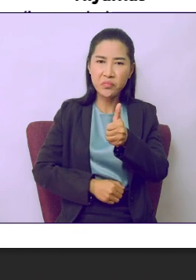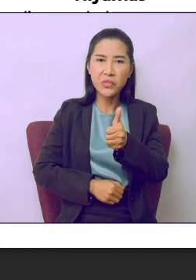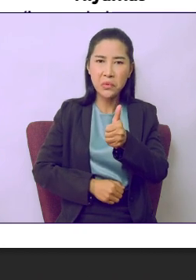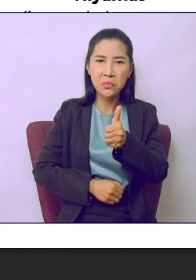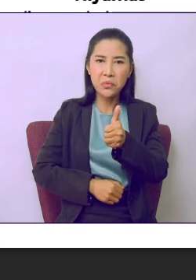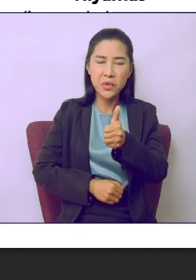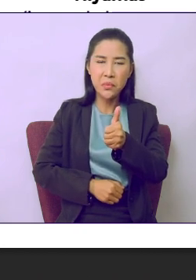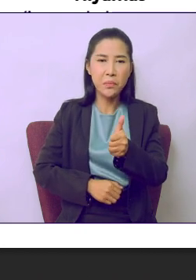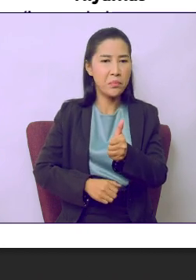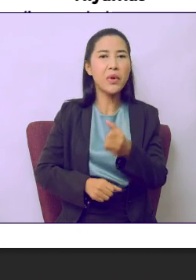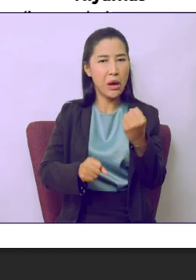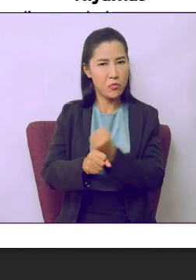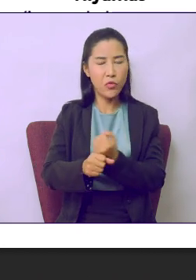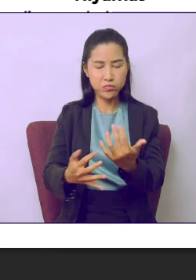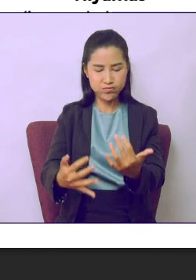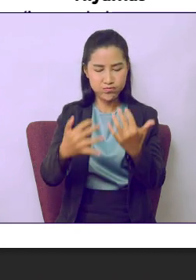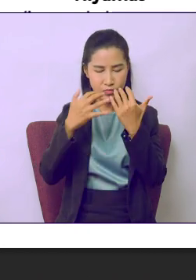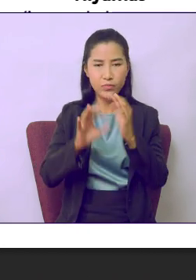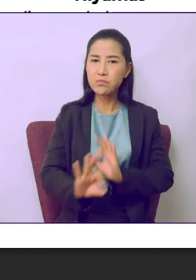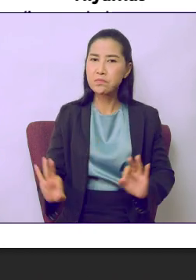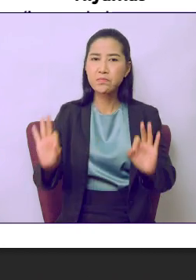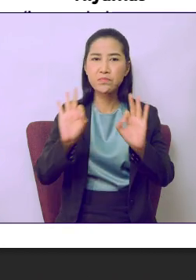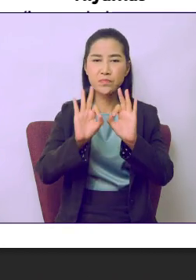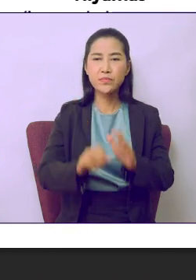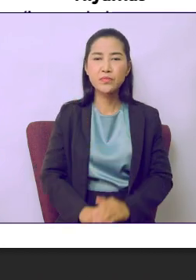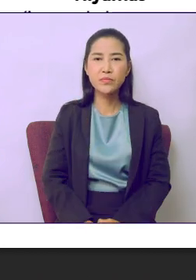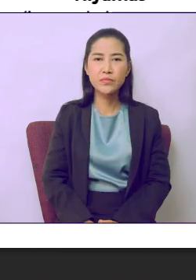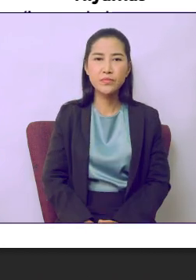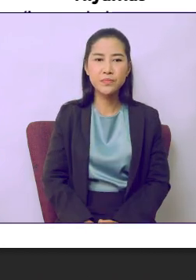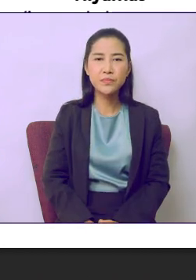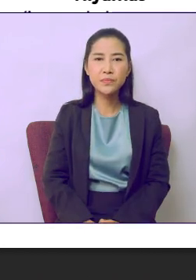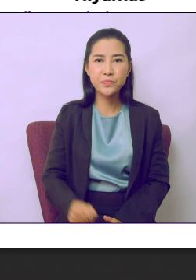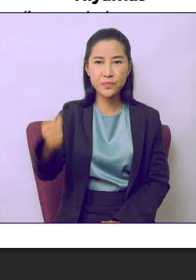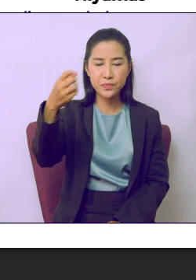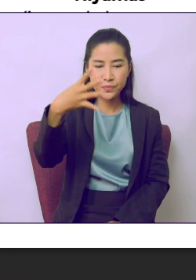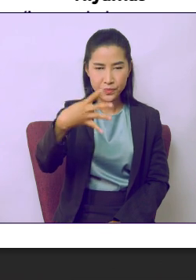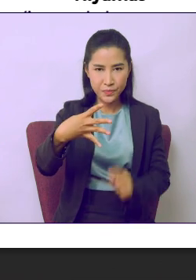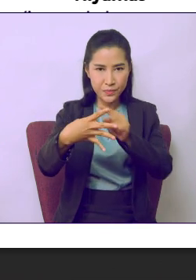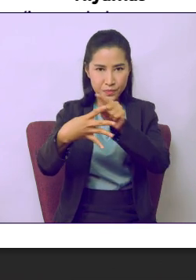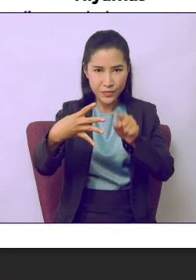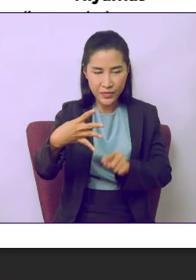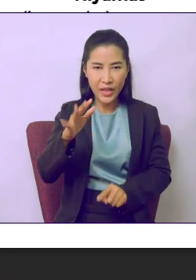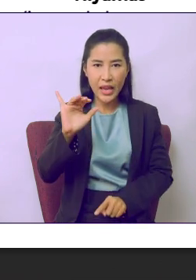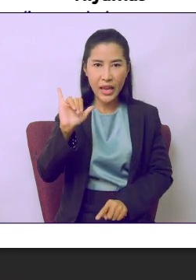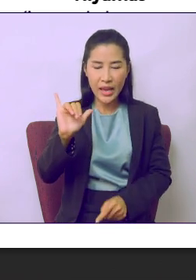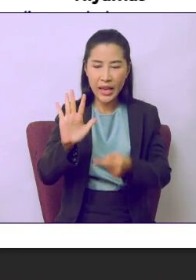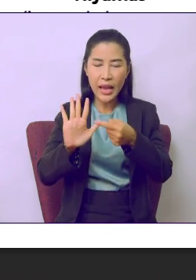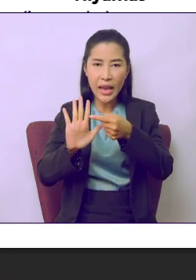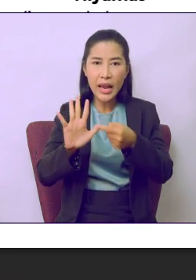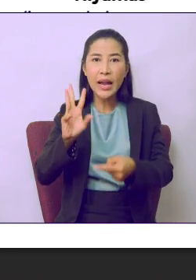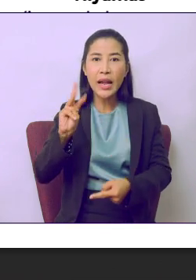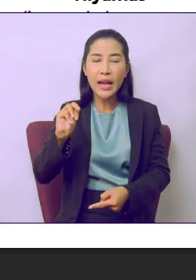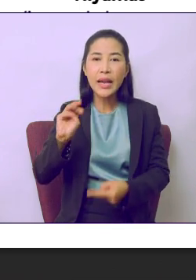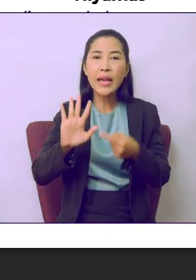ที่สำคัญนะครับอ่าคราวนี้นะครับ 4ตัวนะครับยามะนะครับยามะอาสนะ